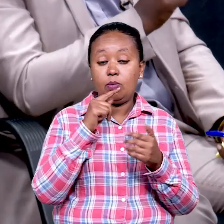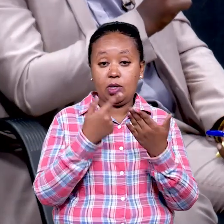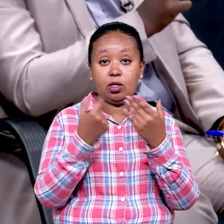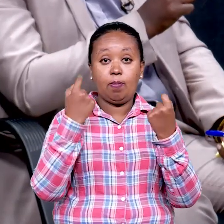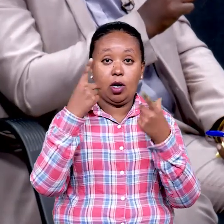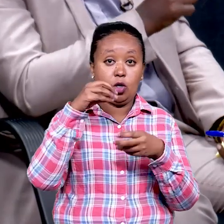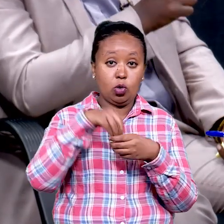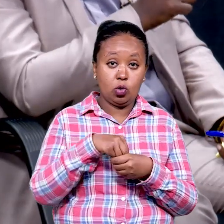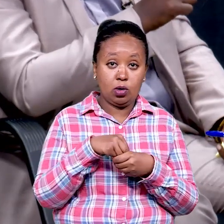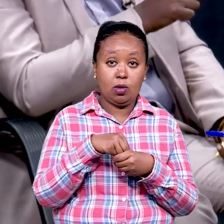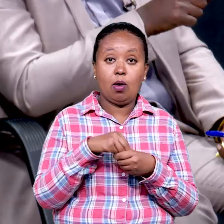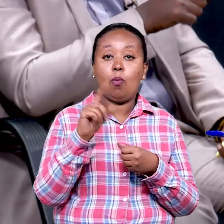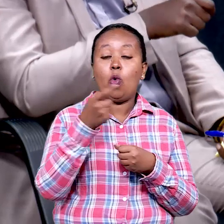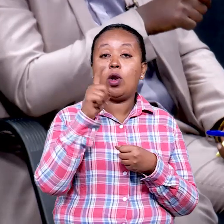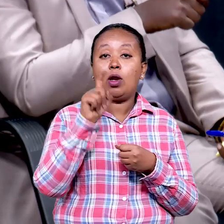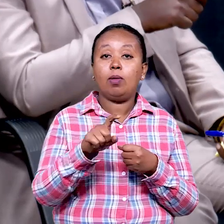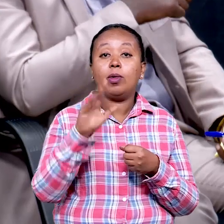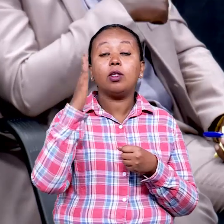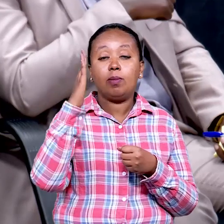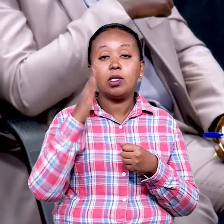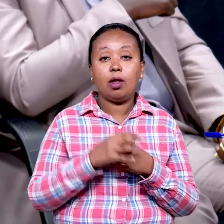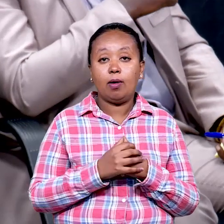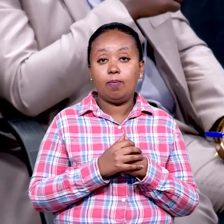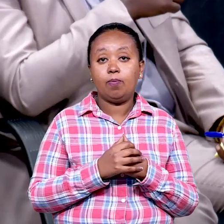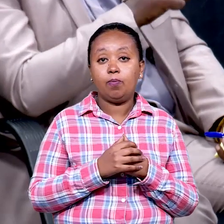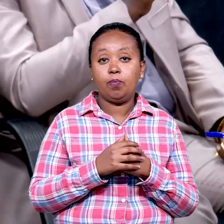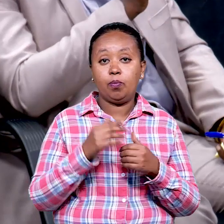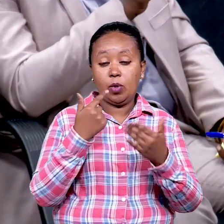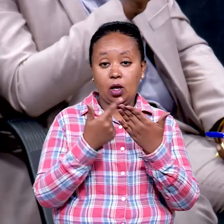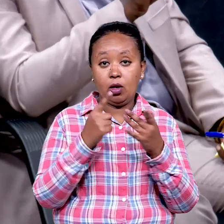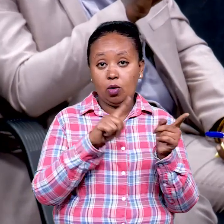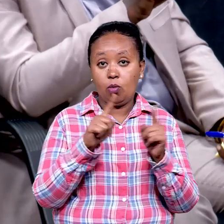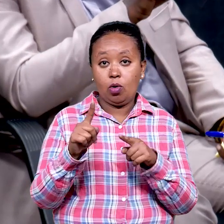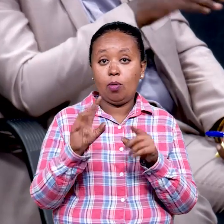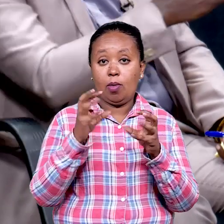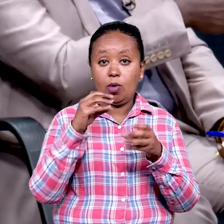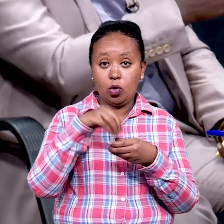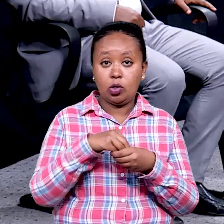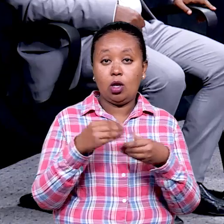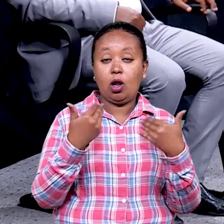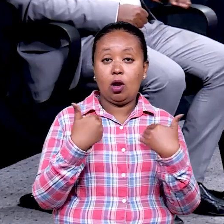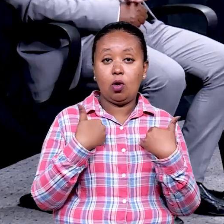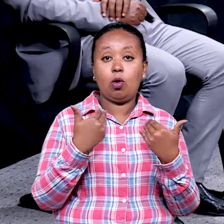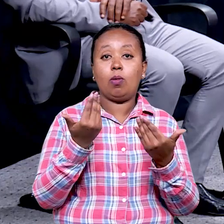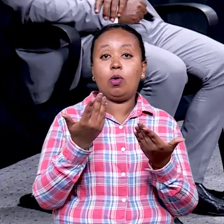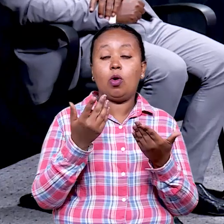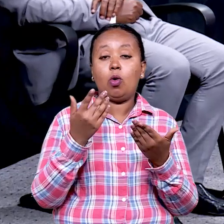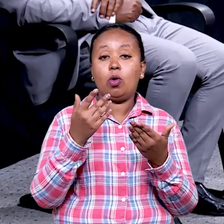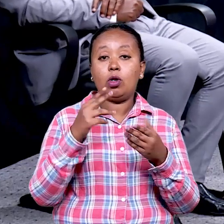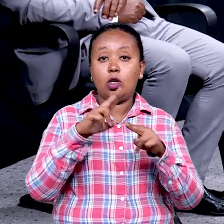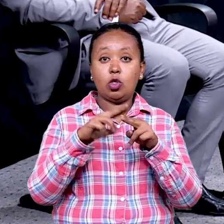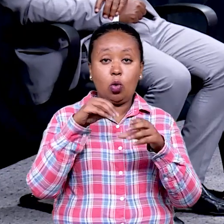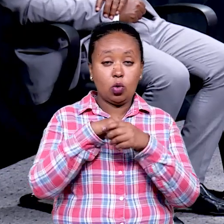በዚህ መረዳት ውስጥ መሆን ያለበት ይመስለኛል ሶ እንዴን ደሞ በሚዲያ ውስጥ ደሞ ባለው የተለያየ ዴስኮች